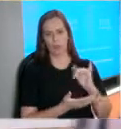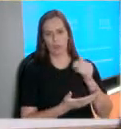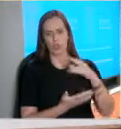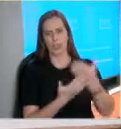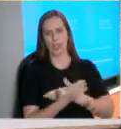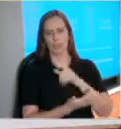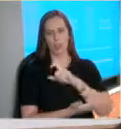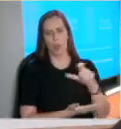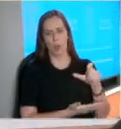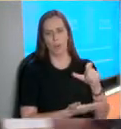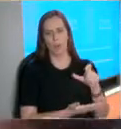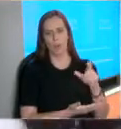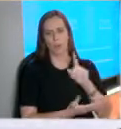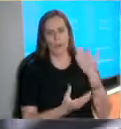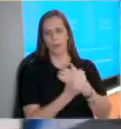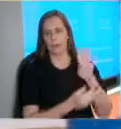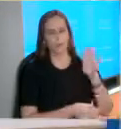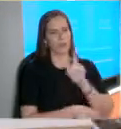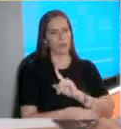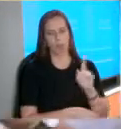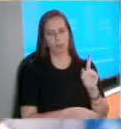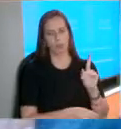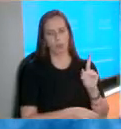כתב אישום, לא בתיק 4,000 אבל,